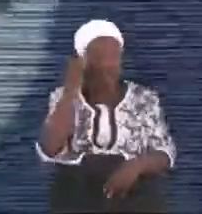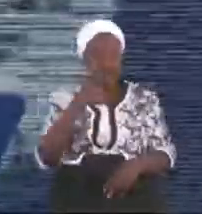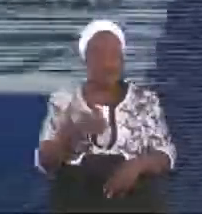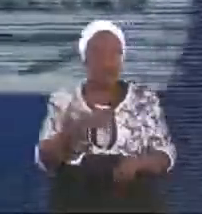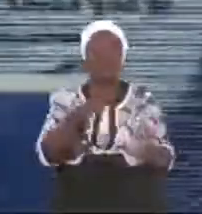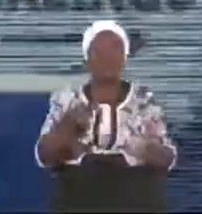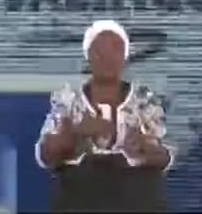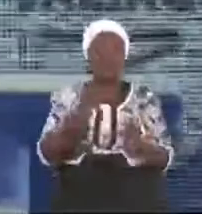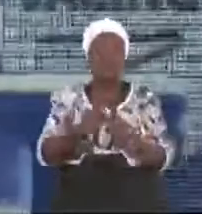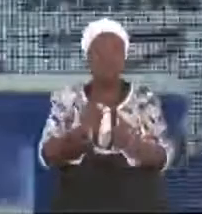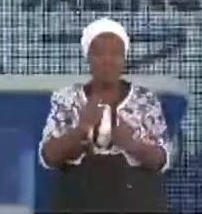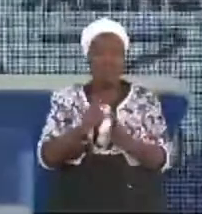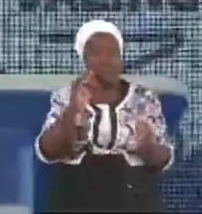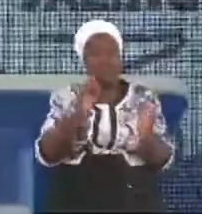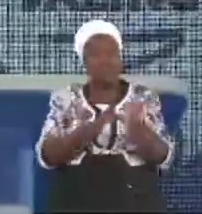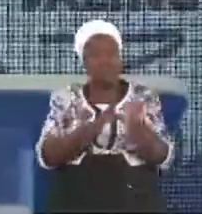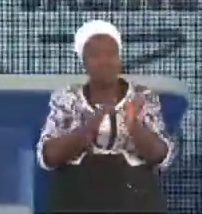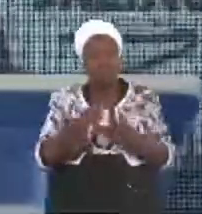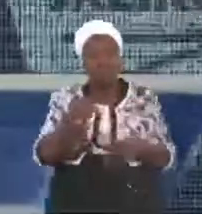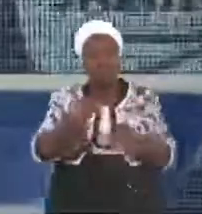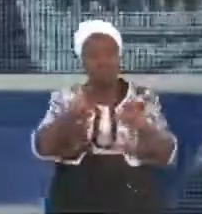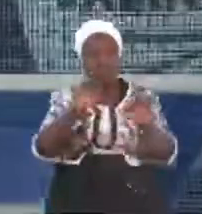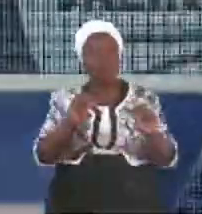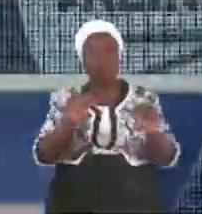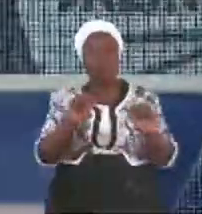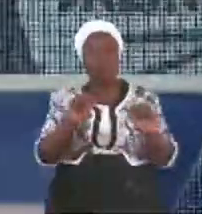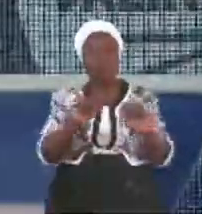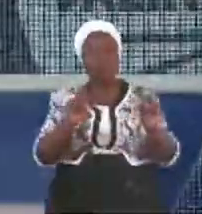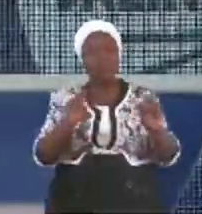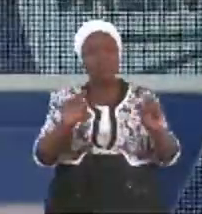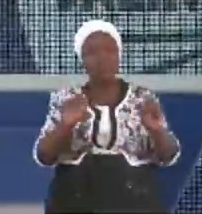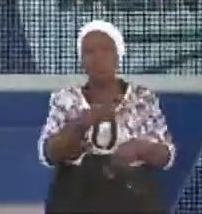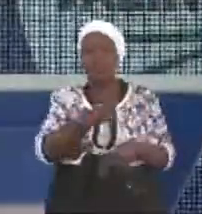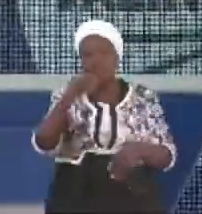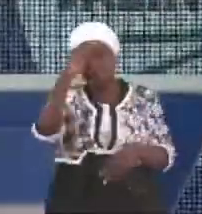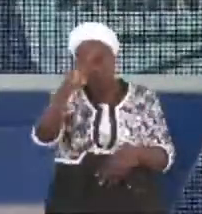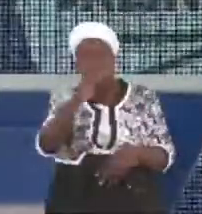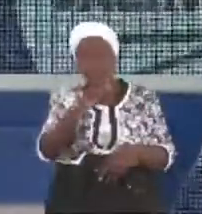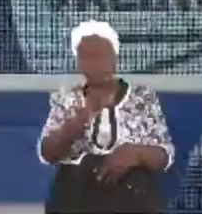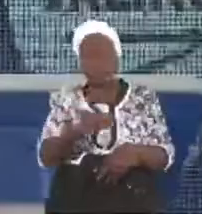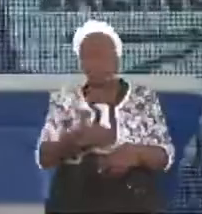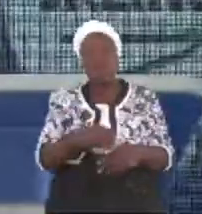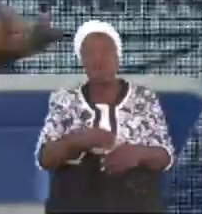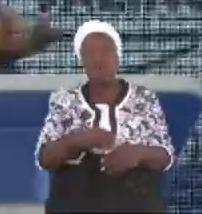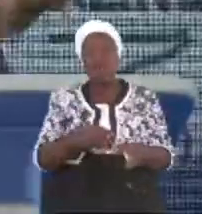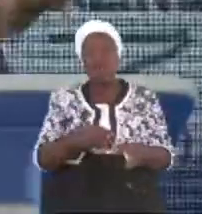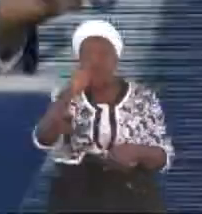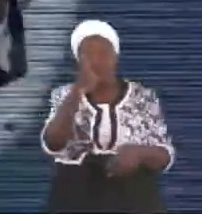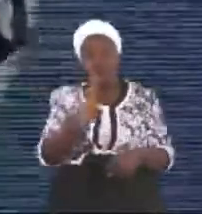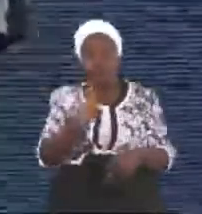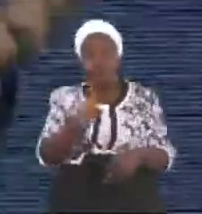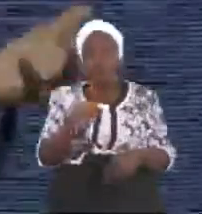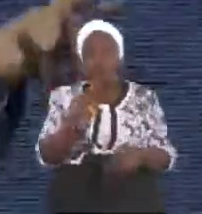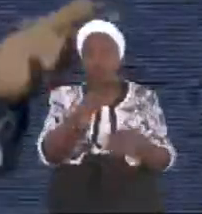de Nazareth, cet homme à qui Dieu a rendu témoignage devant vous par les